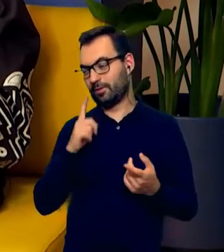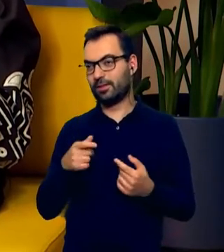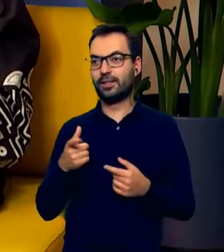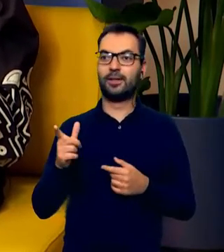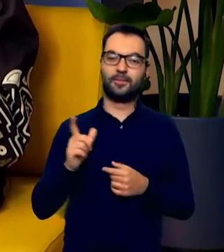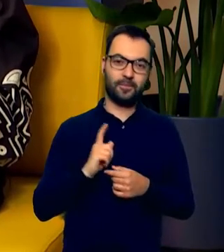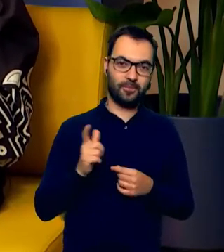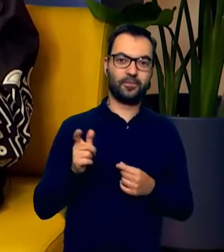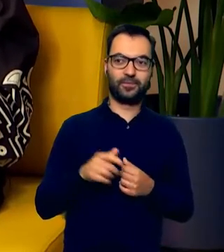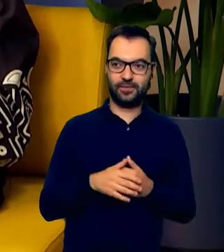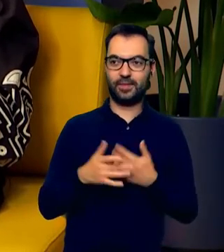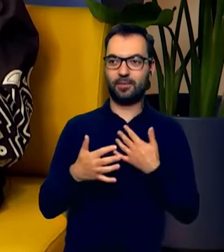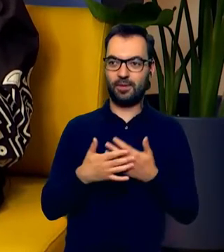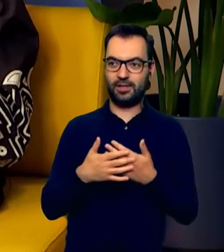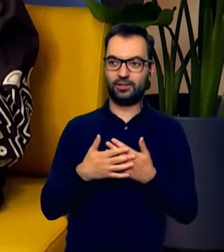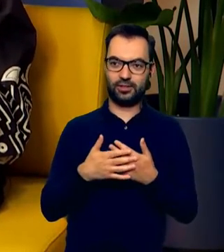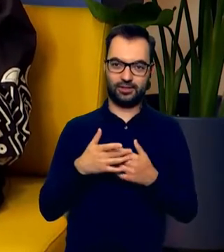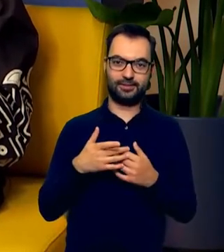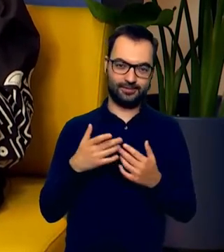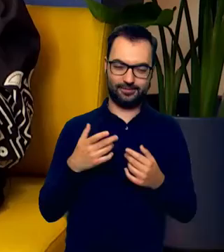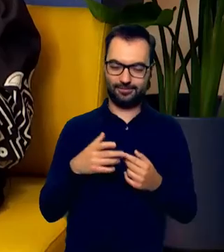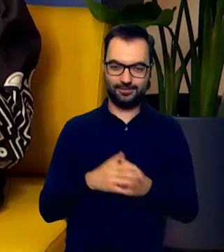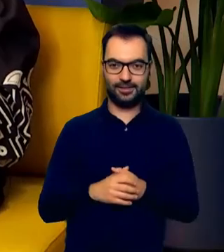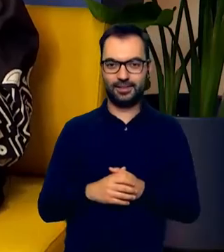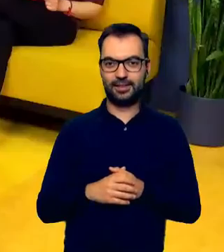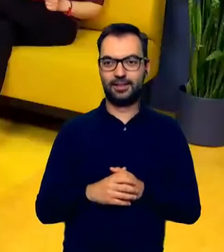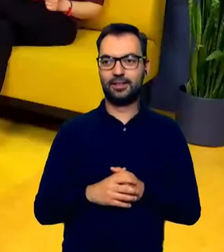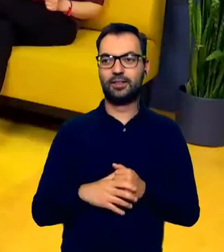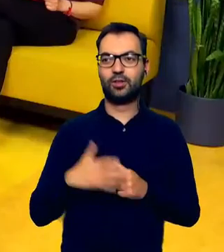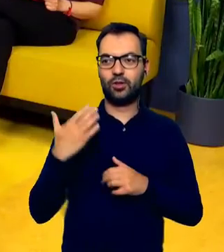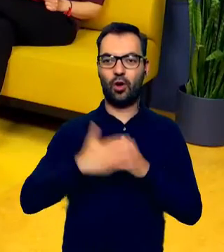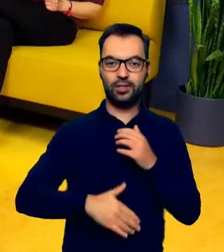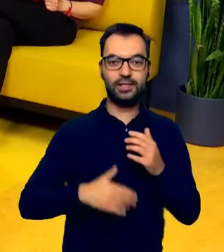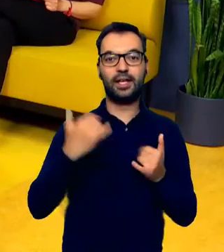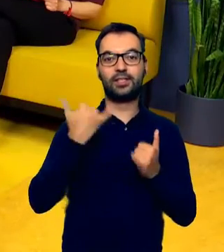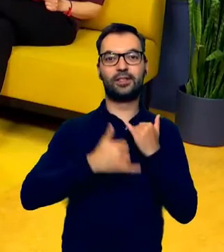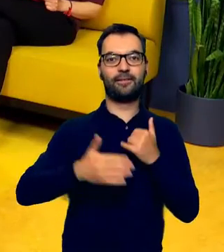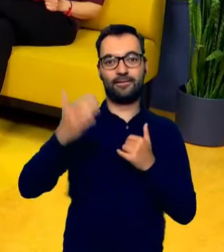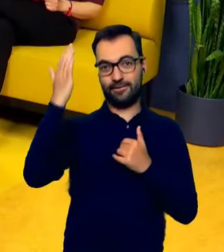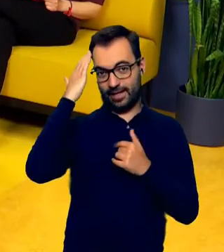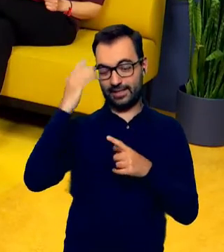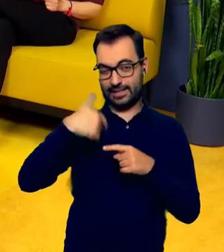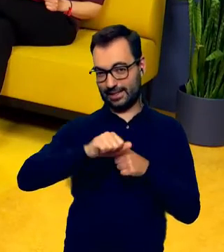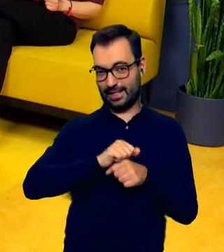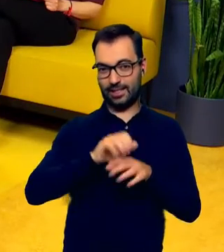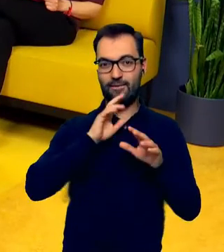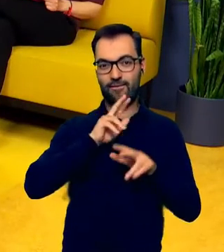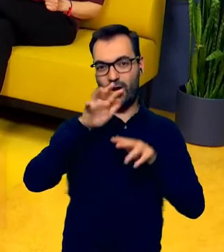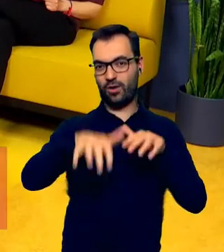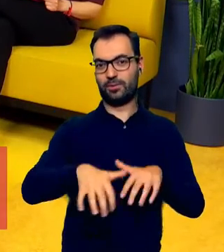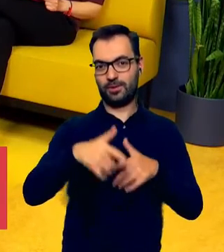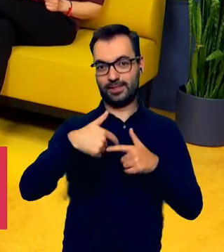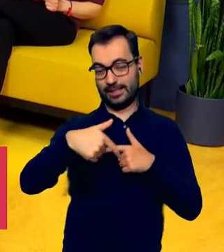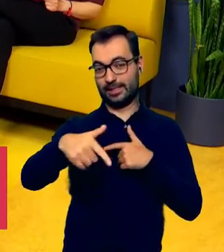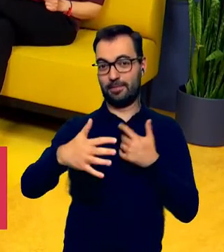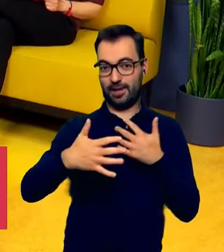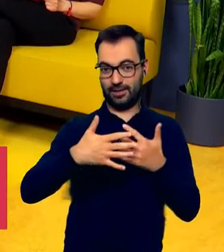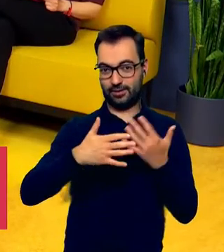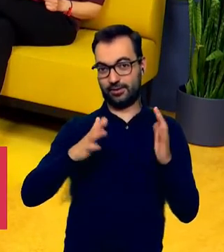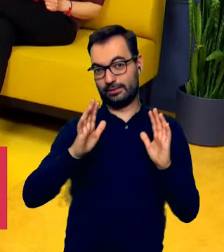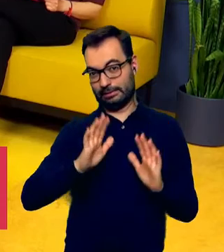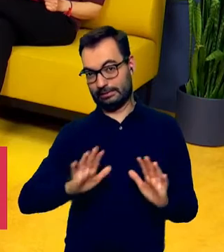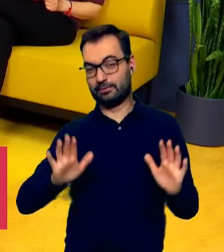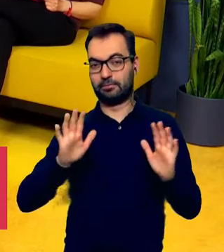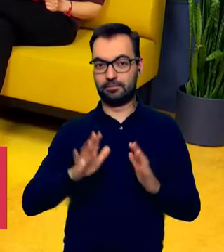świętuję. Jesteśmy bliżej niż dalej. Ale to jest też taki moment, kiedy jak już wiesz, że ten wodospad jest i on już jest tak niezbyt daleko, albo jest